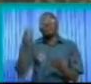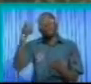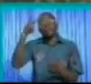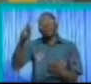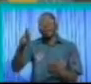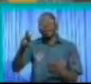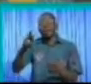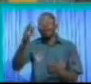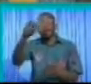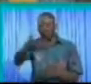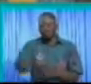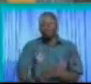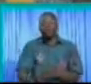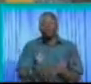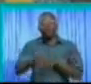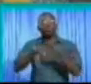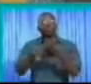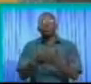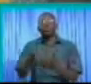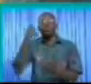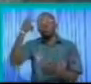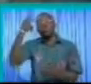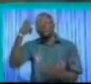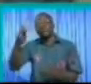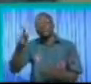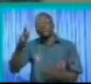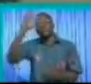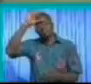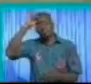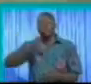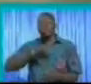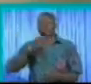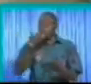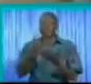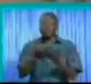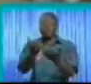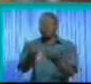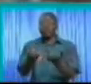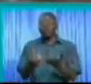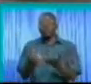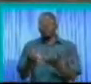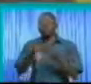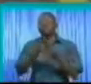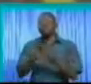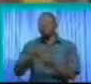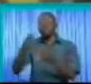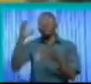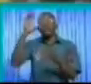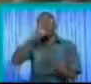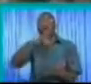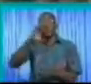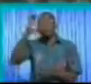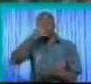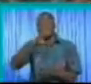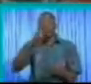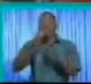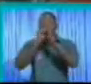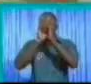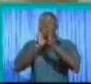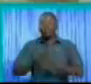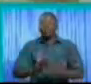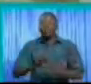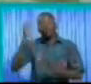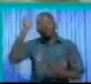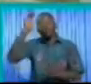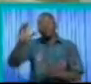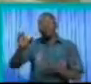invité tous les chrétiens et tous les hommes de bonne volonté à collaborer dans cette recherche de la paix. Car c'est Dieu